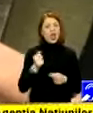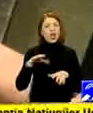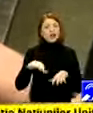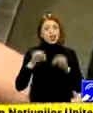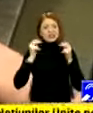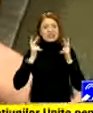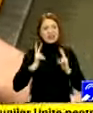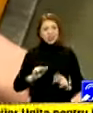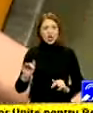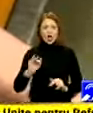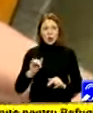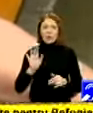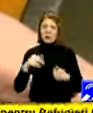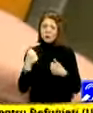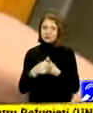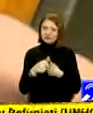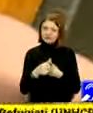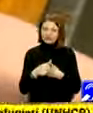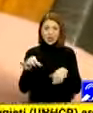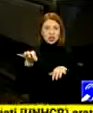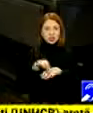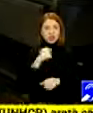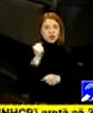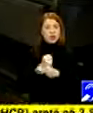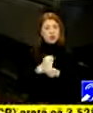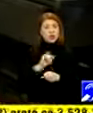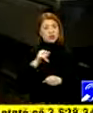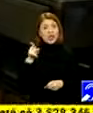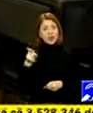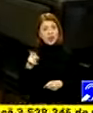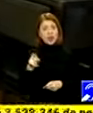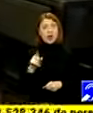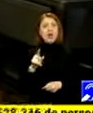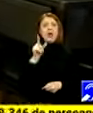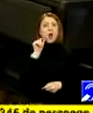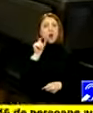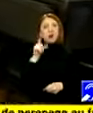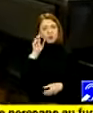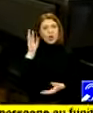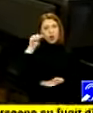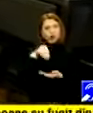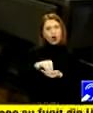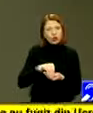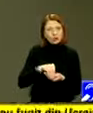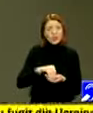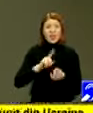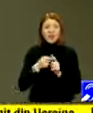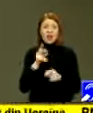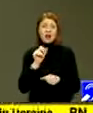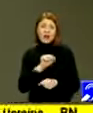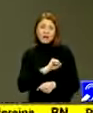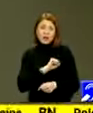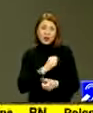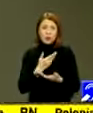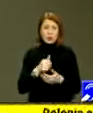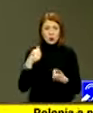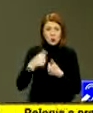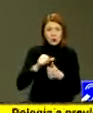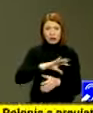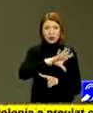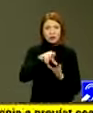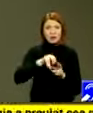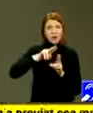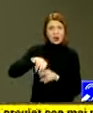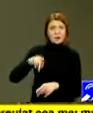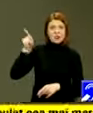liniștea, copiii și-au făcut deja prieteni, iar soțul lucrează și el la cel care îi găzduiește în acest moment. Însă grija pentru prietenii și familia din